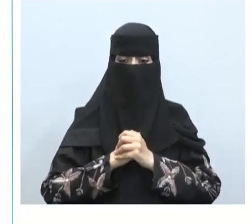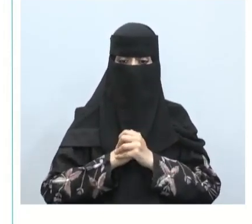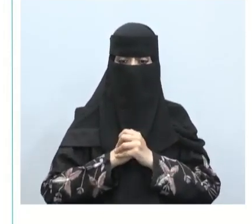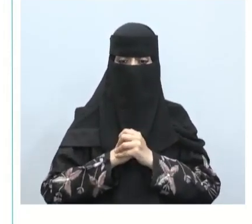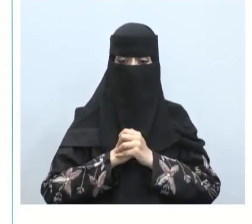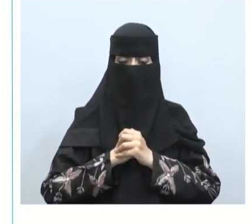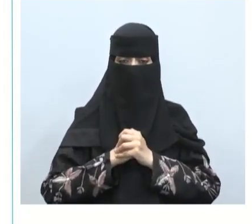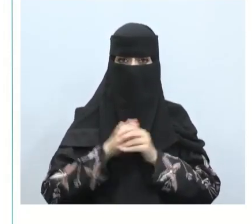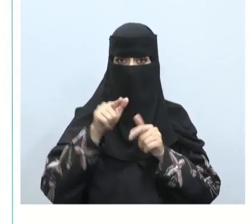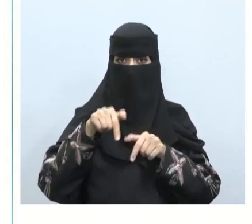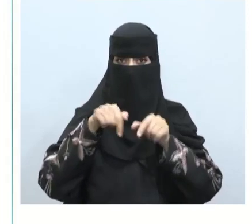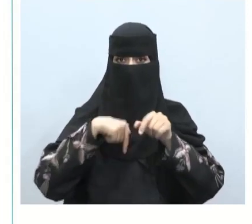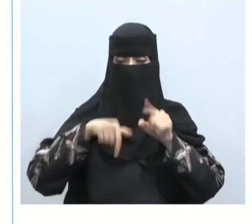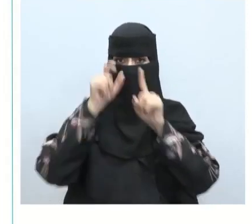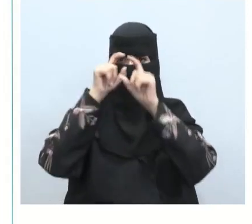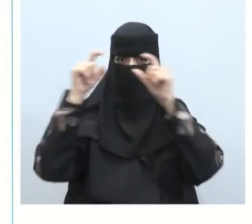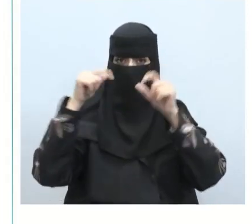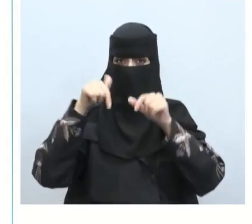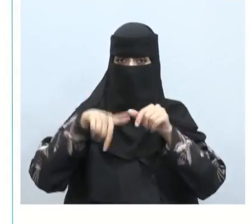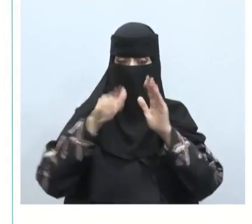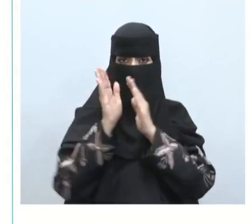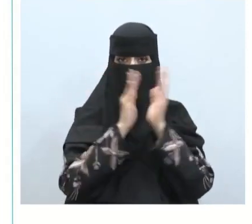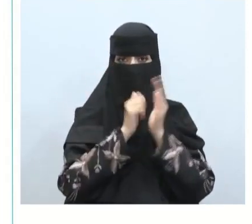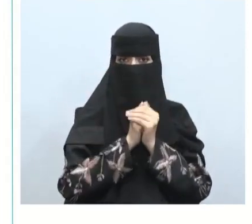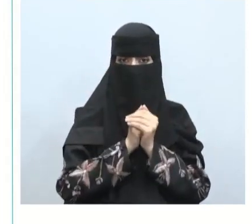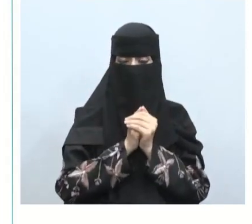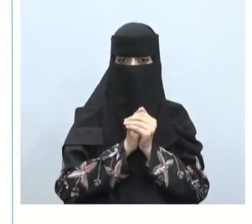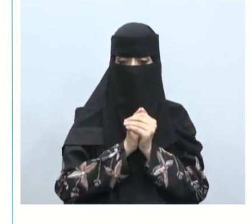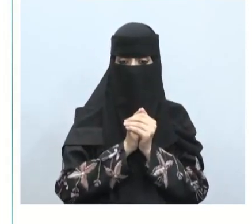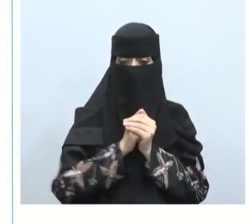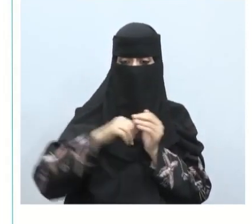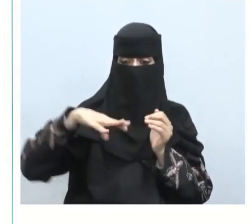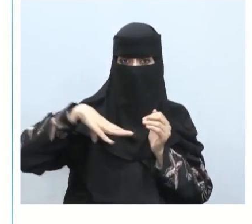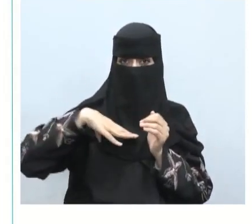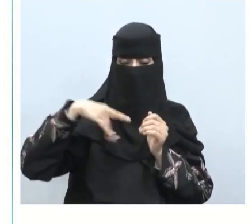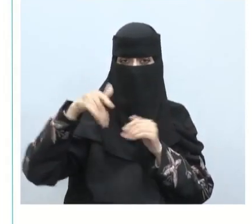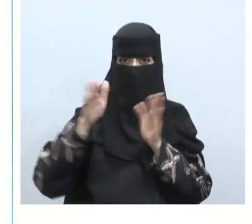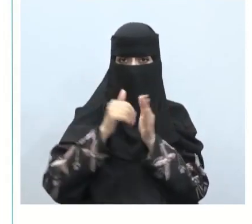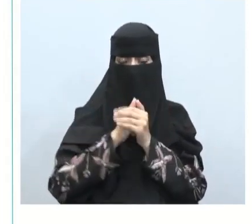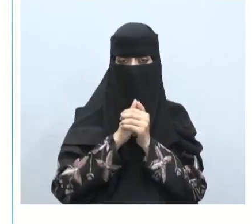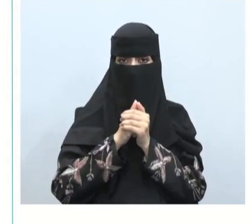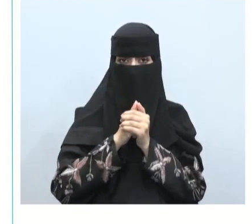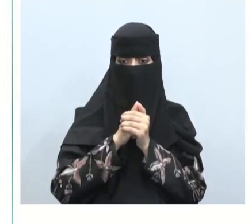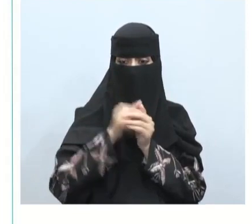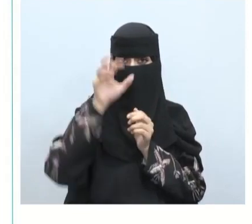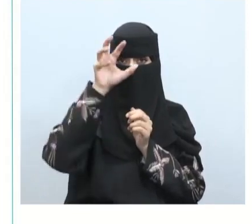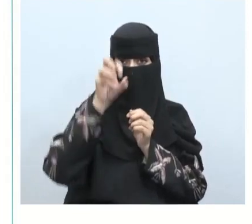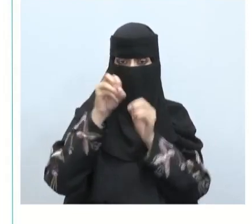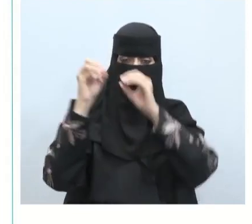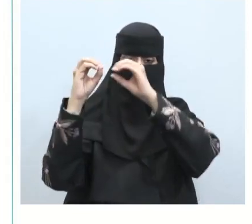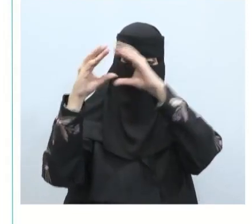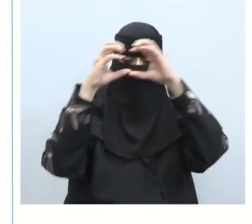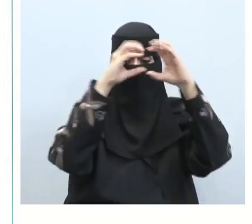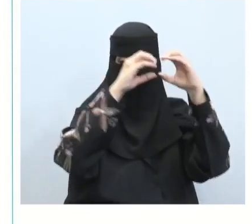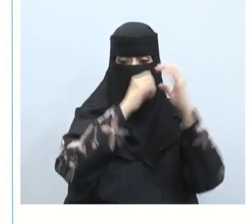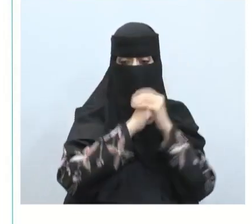بك المصطلحات التي ذكرت في هذه الوحده مدير ادمنستريتور تخزين سحابي